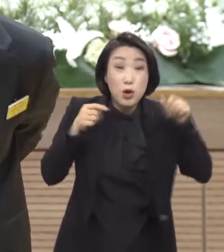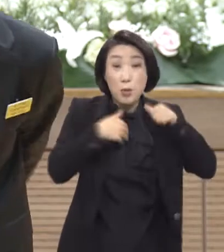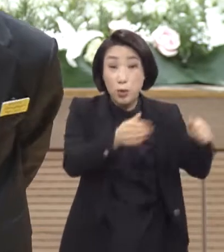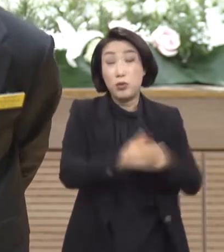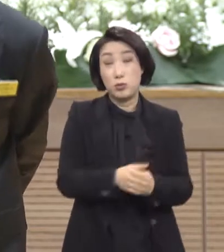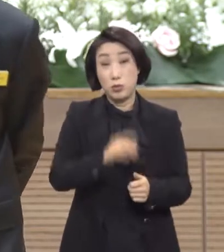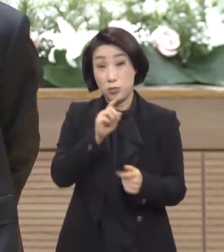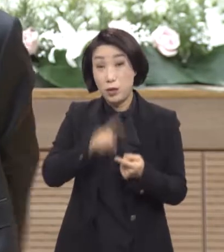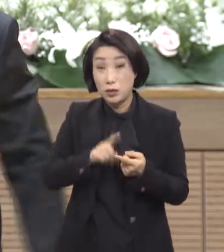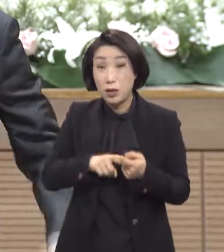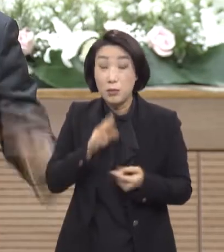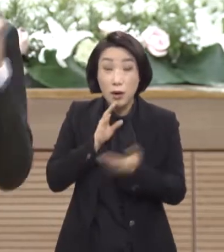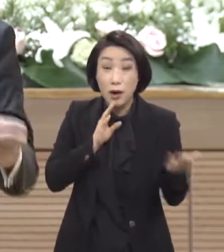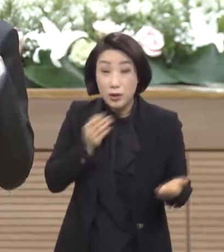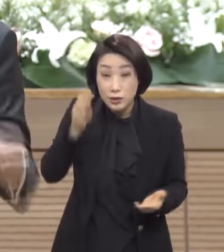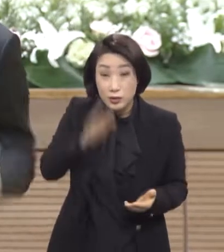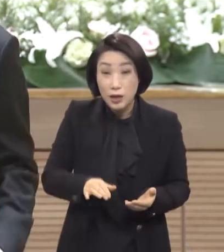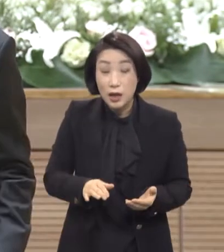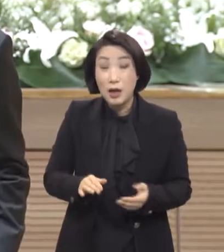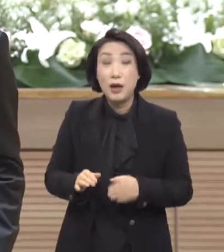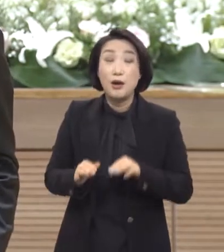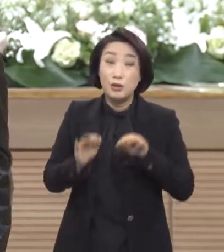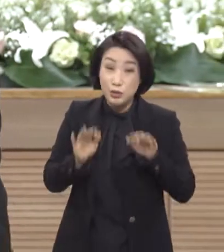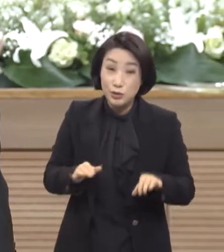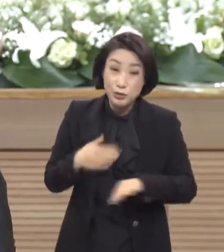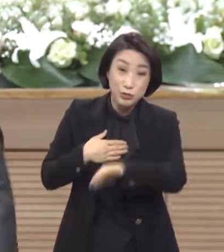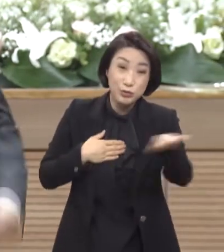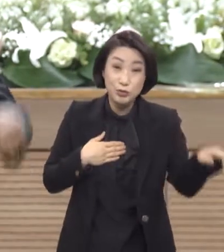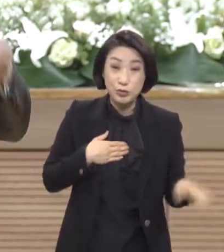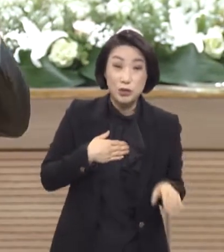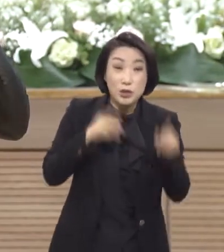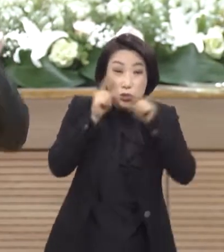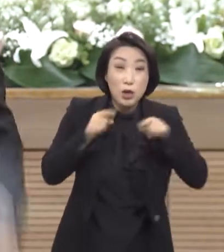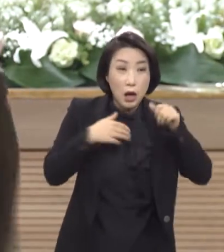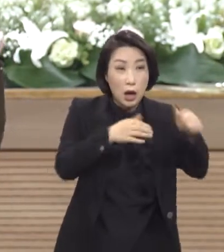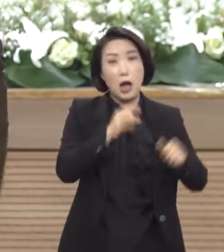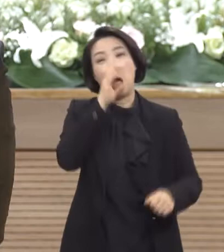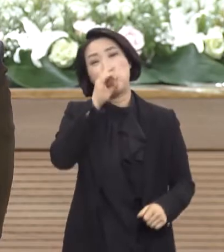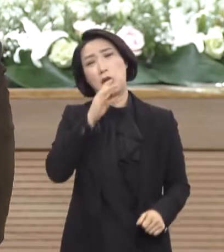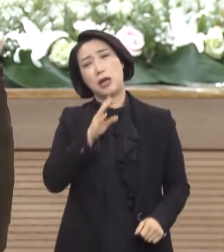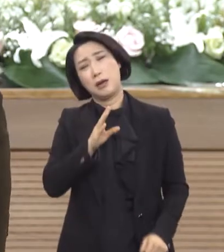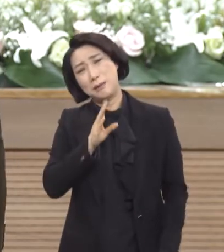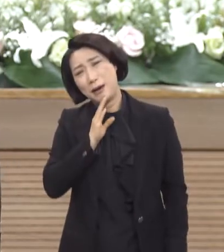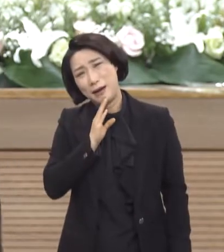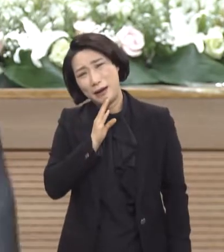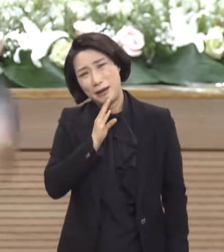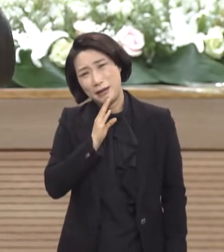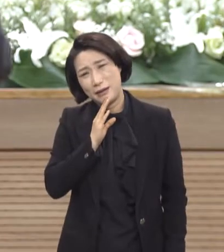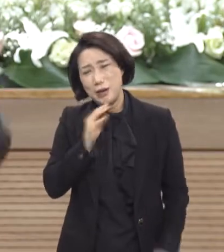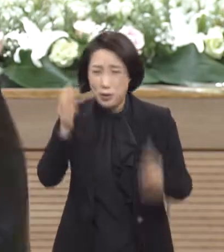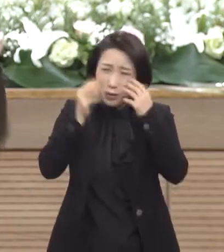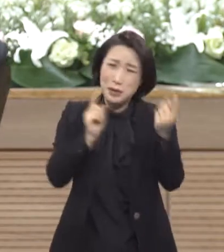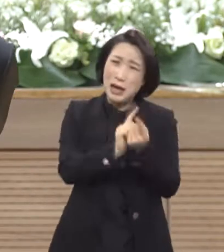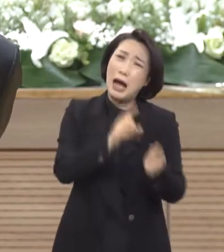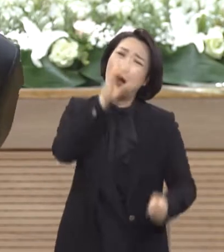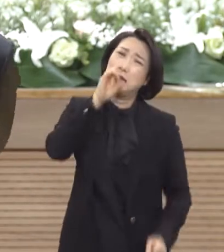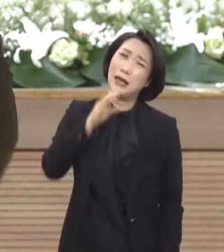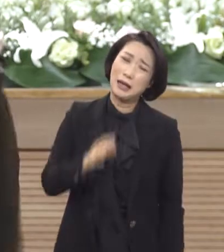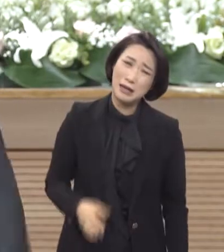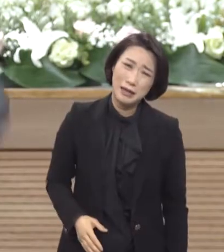마땅해. 그런데 마땅한데 지옥 가면 안 돼. 고통당하면 안